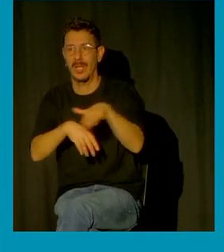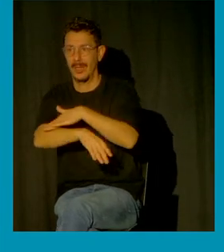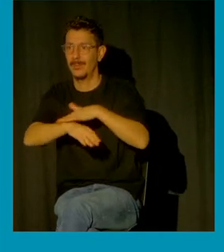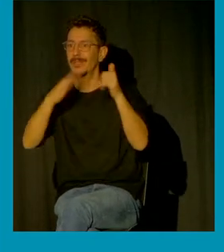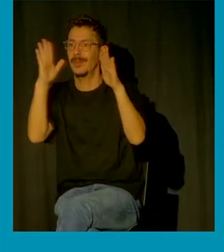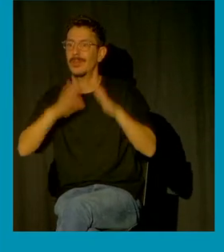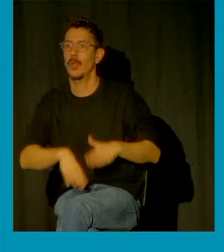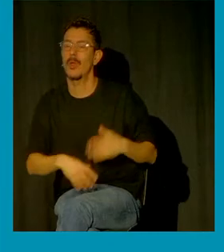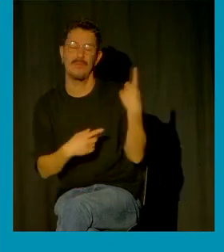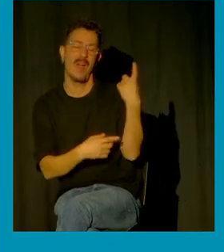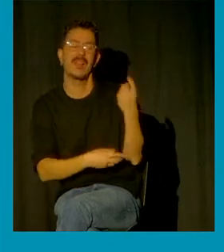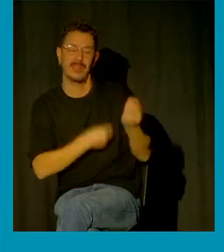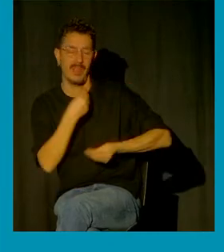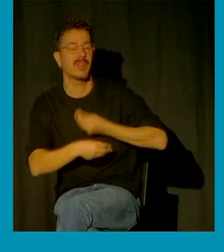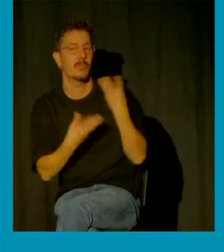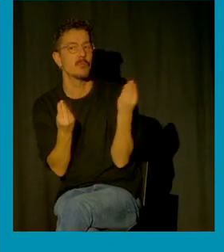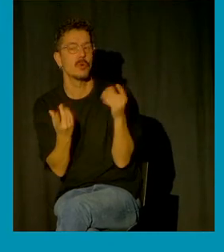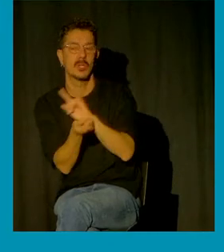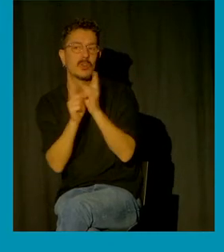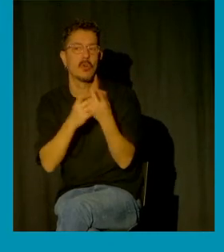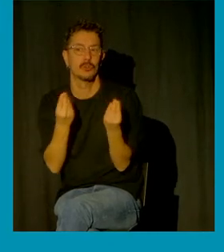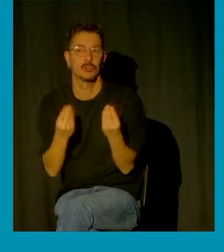moltíssimes coses a canviar moltes gràcies